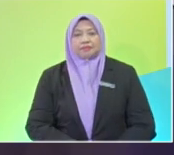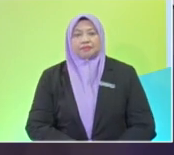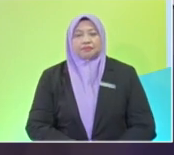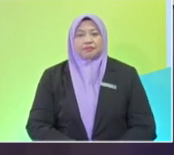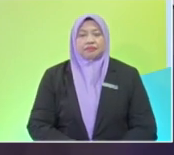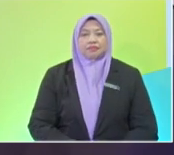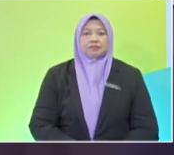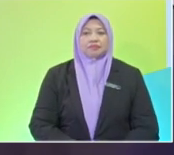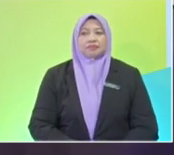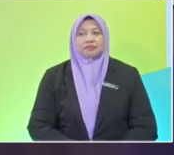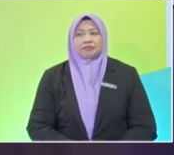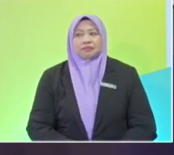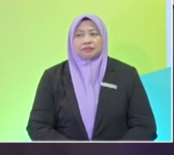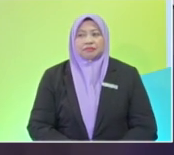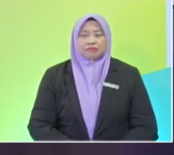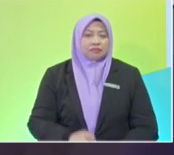oke